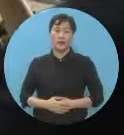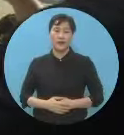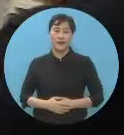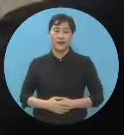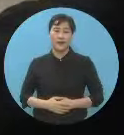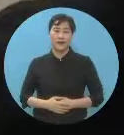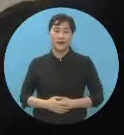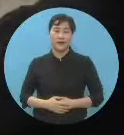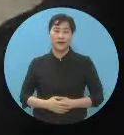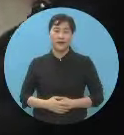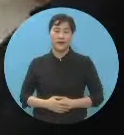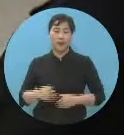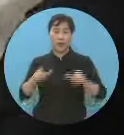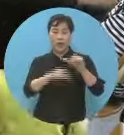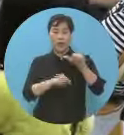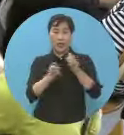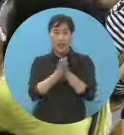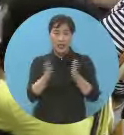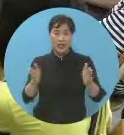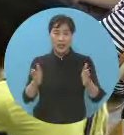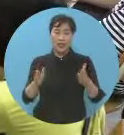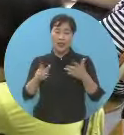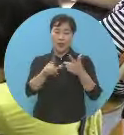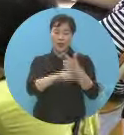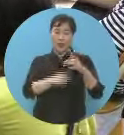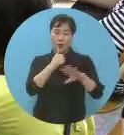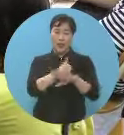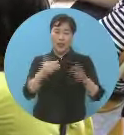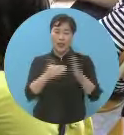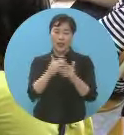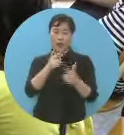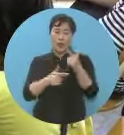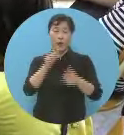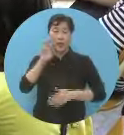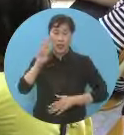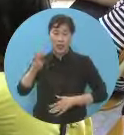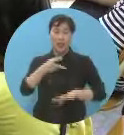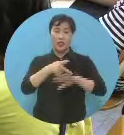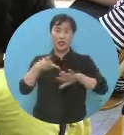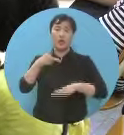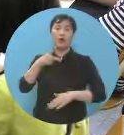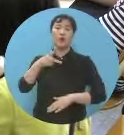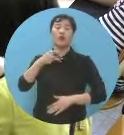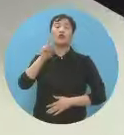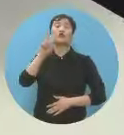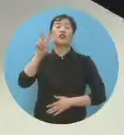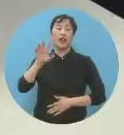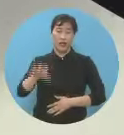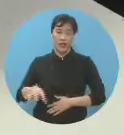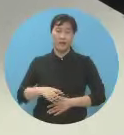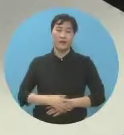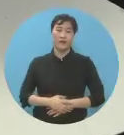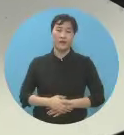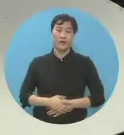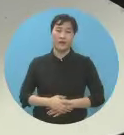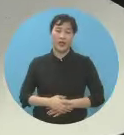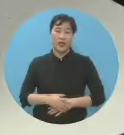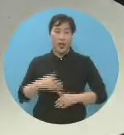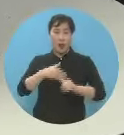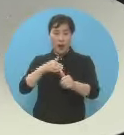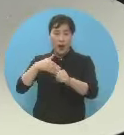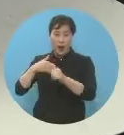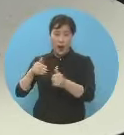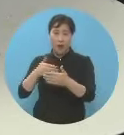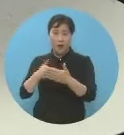지난 5월 시작해 이달 말까지 목포 3개 학교와 진도 2개 학교에서 진행합니다. 비엔날레 사무국이 파견한 미술 전문